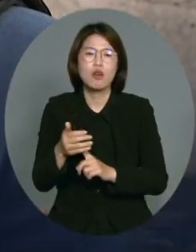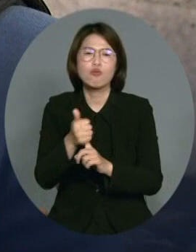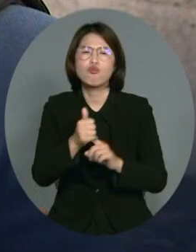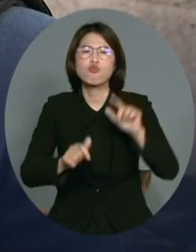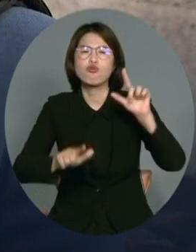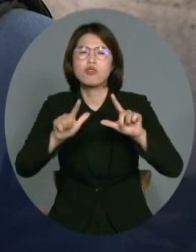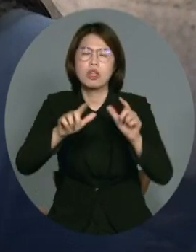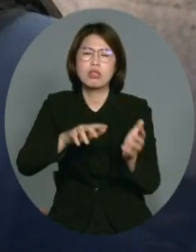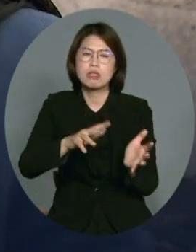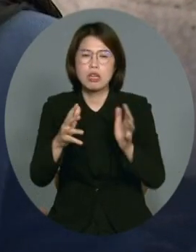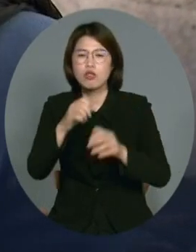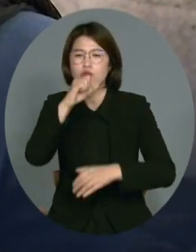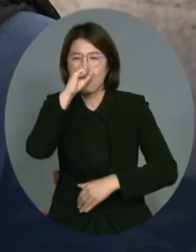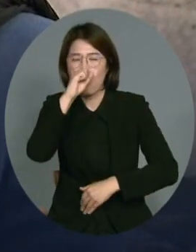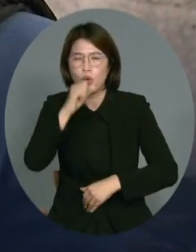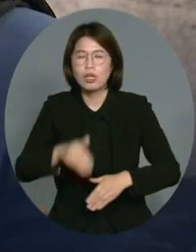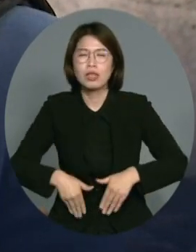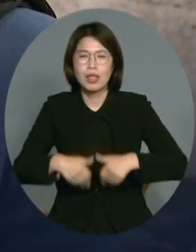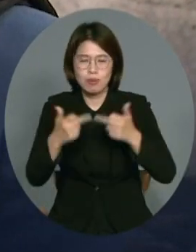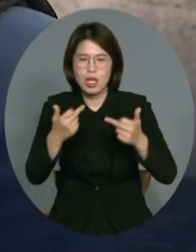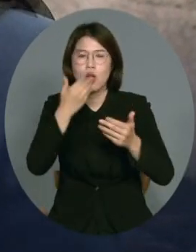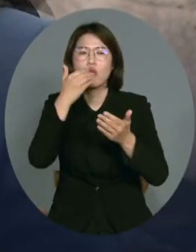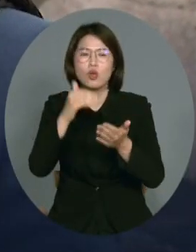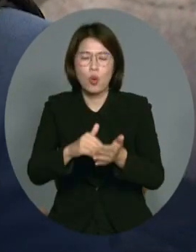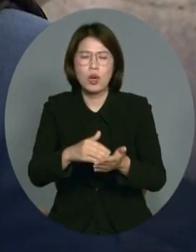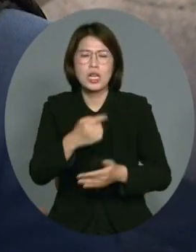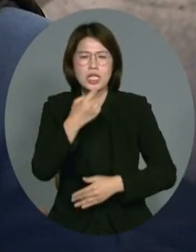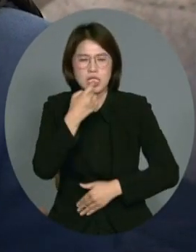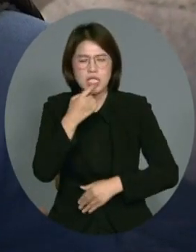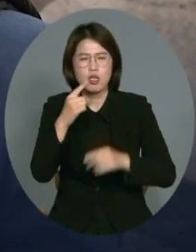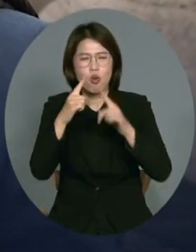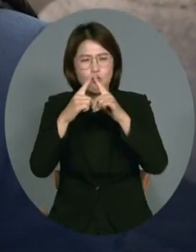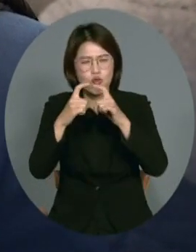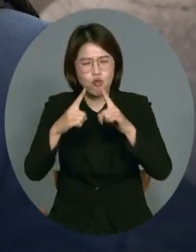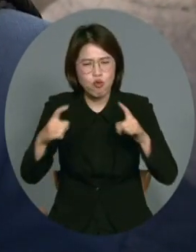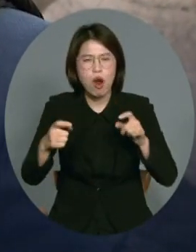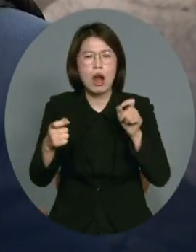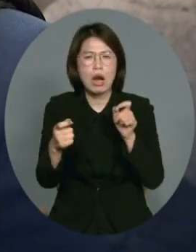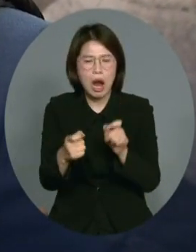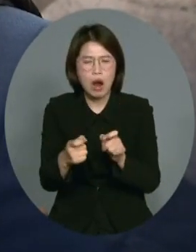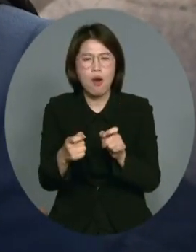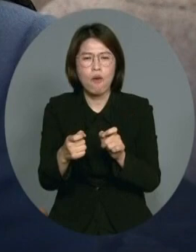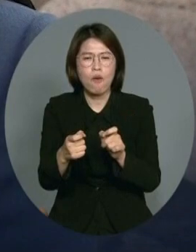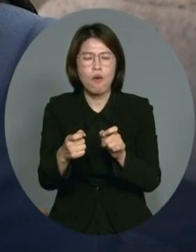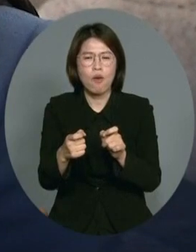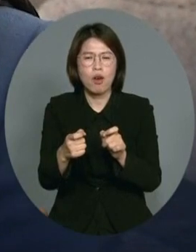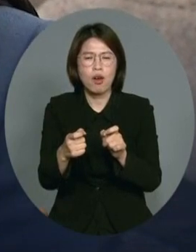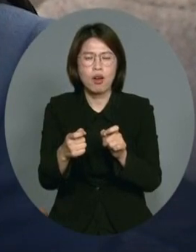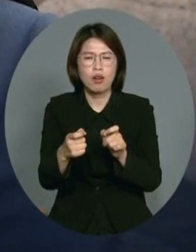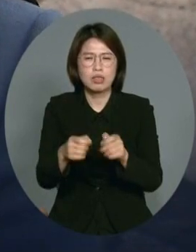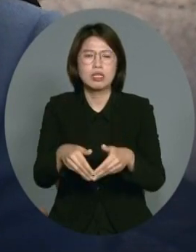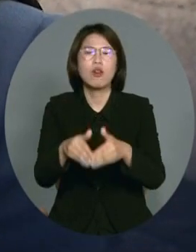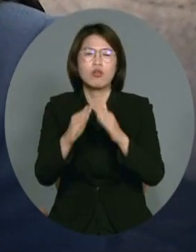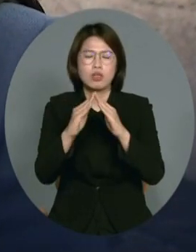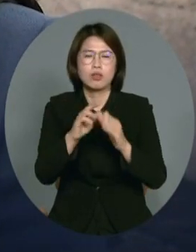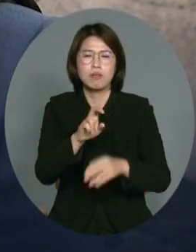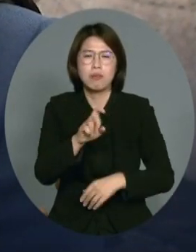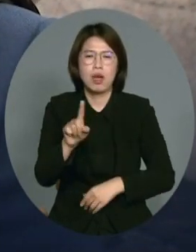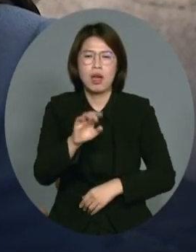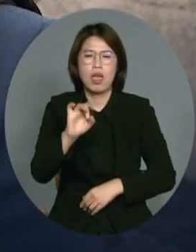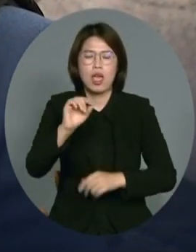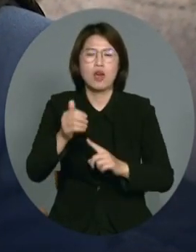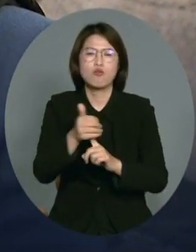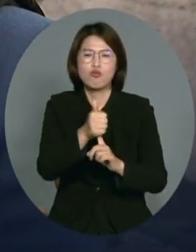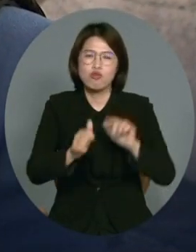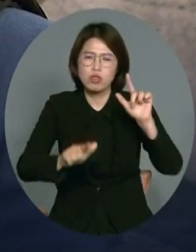좋은 암질이 바로 남산의 돌입니다. 뽀얗고 궁궐과 가까운 왕경과 가까운 곳에 세워진 그